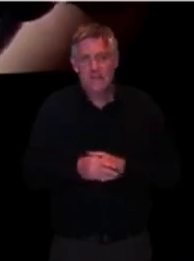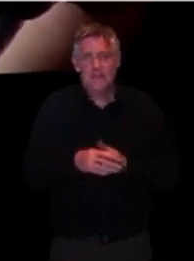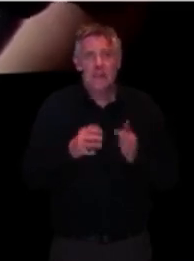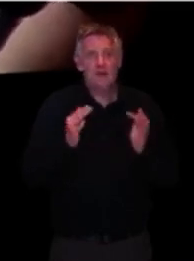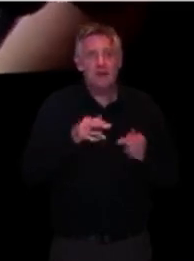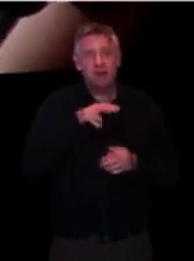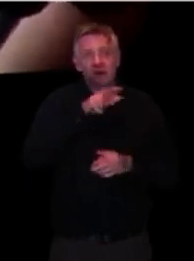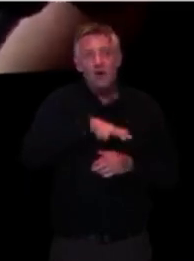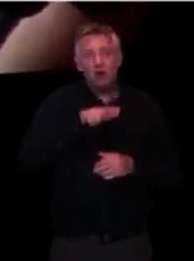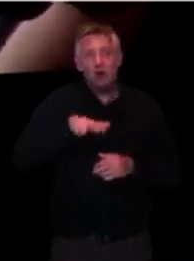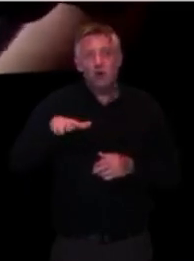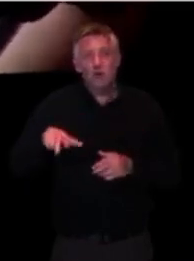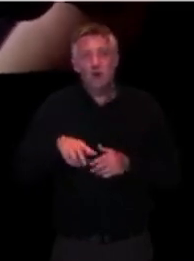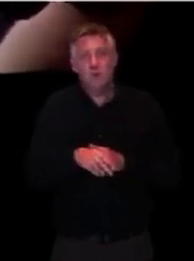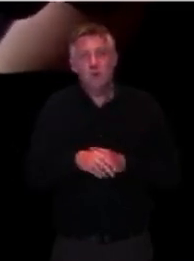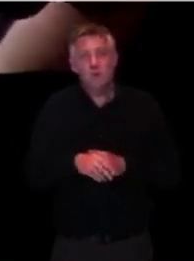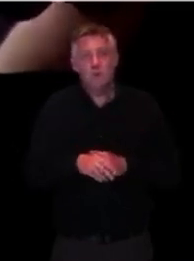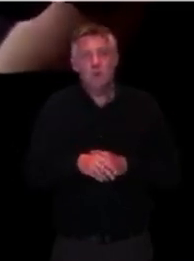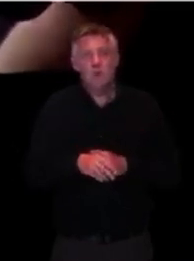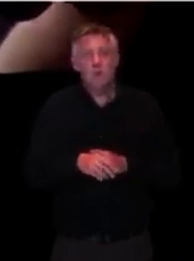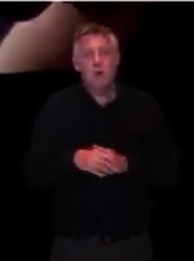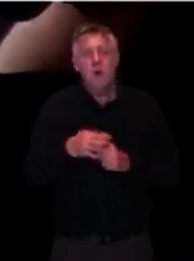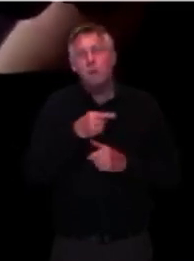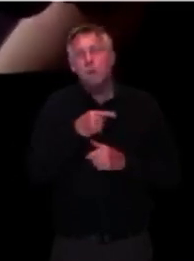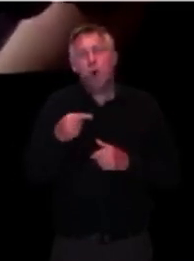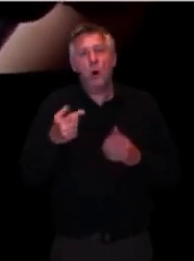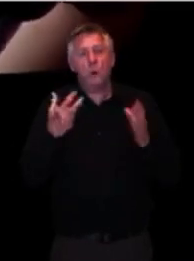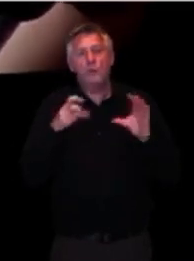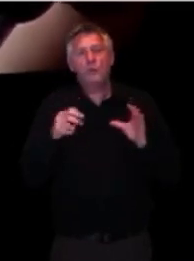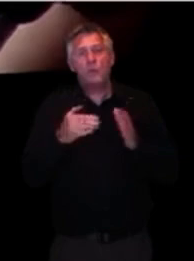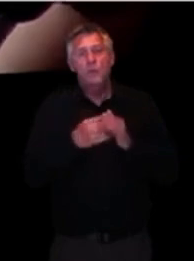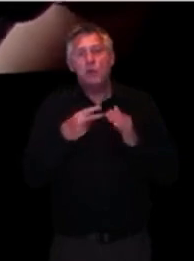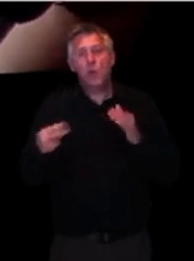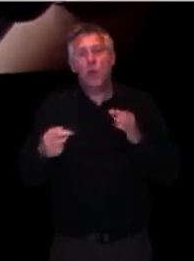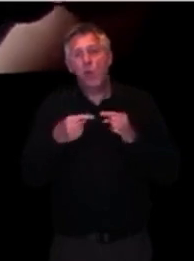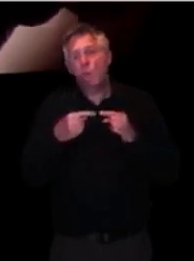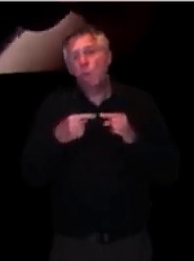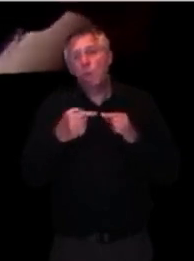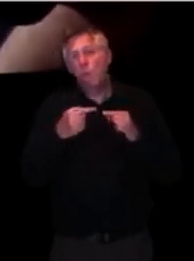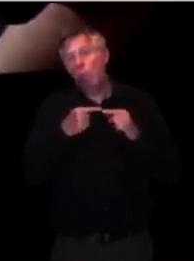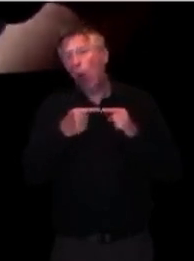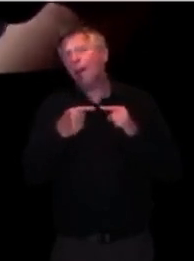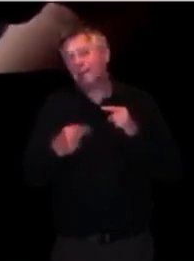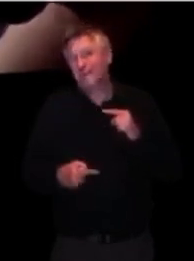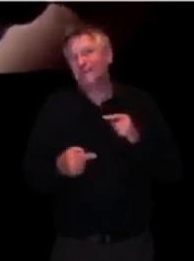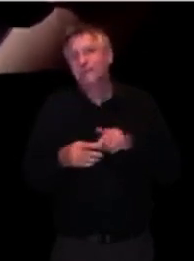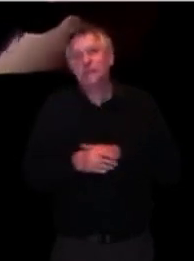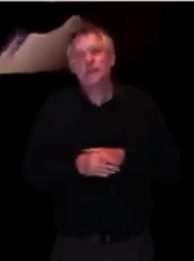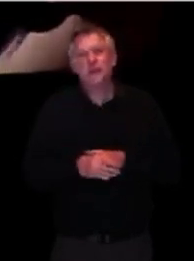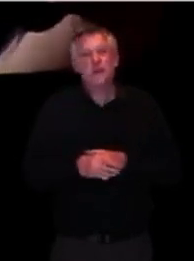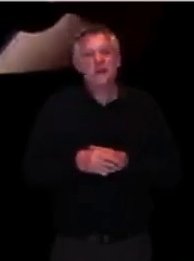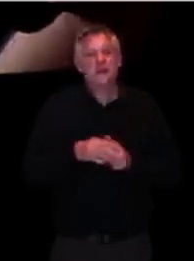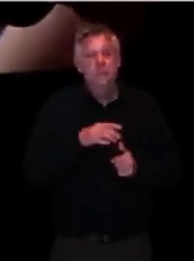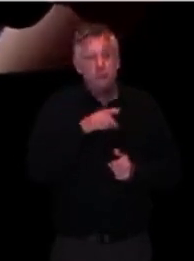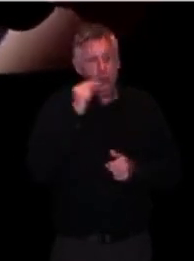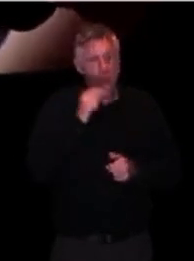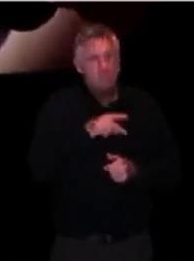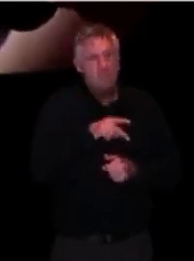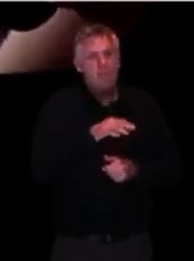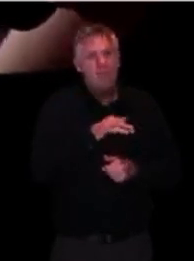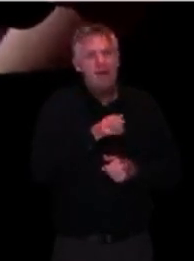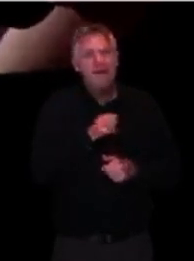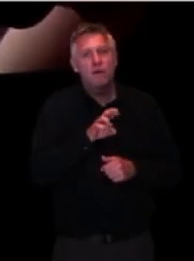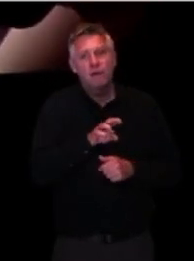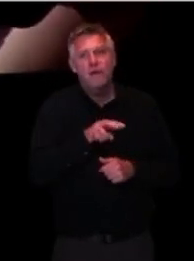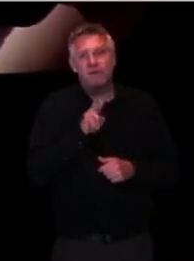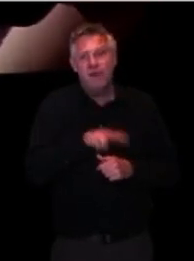sur ce budget c'est - 800.000 euros et voyez Stéphane Pfeiffer il a dit des choses intéressantes il a dit oui c'est vrai qu'il y